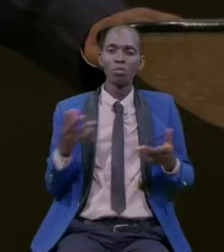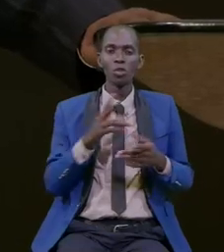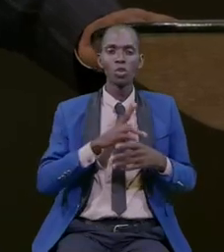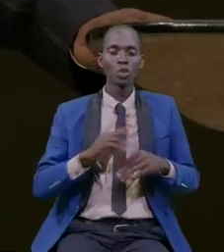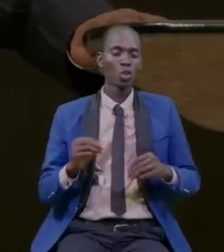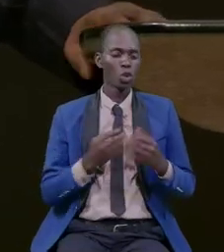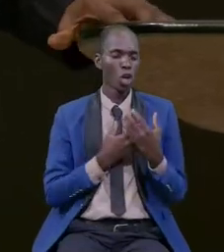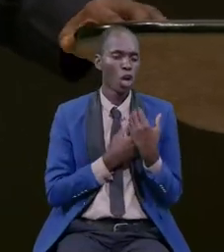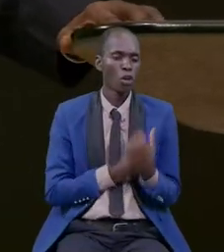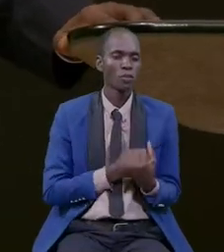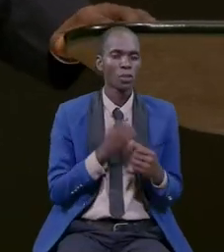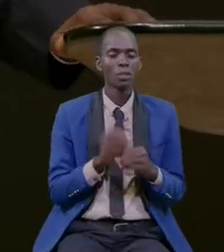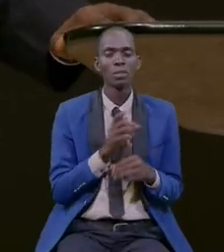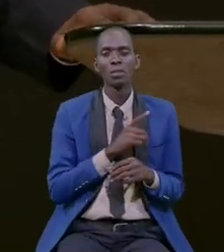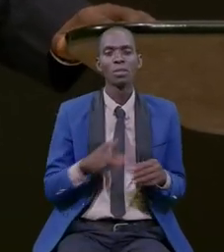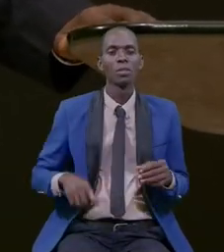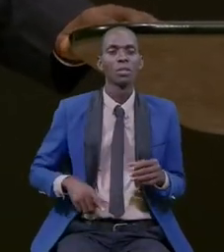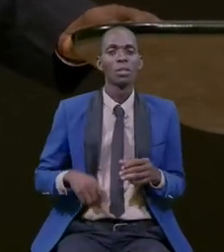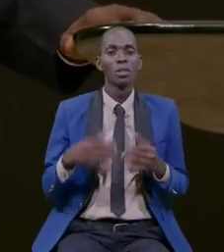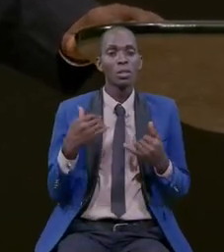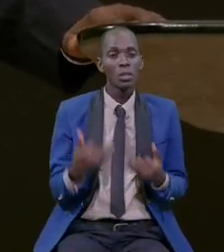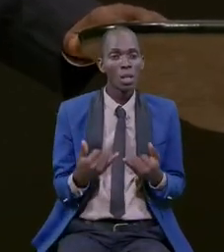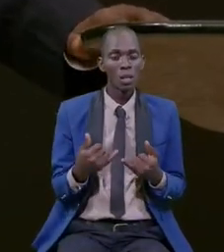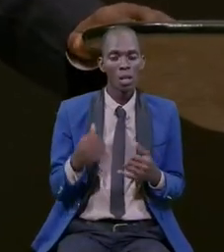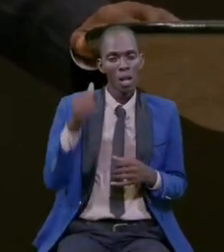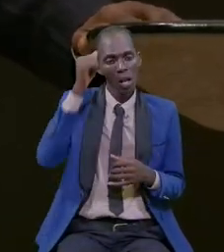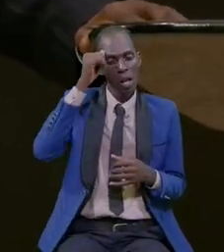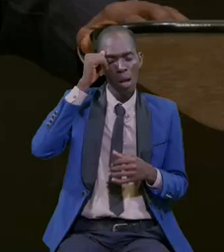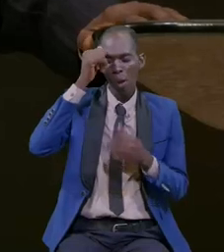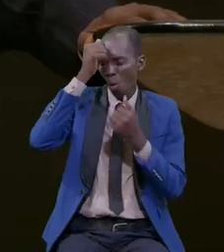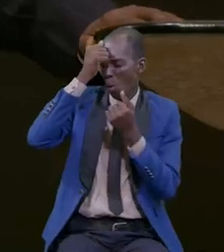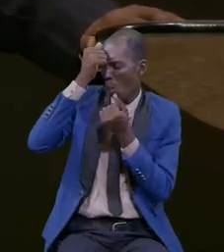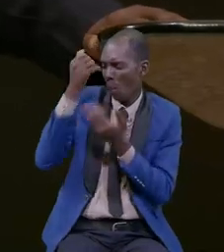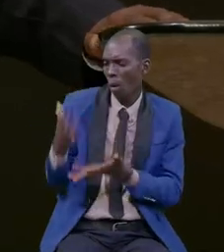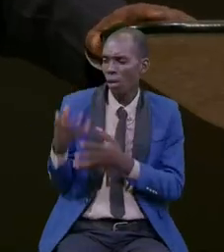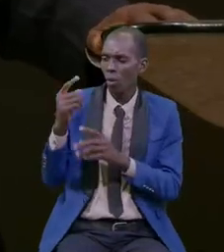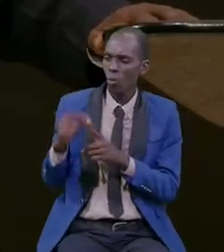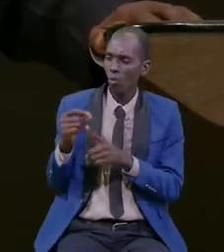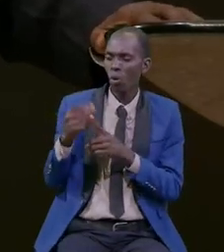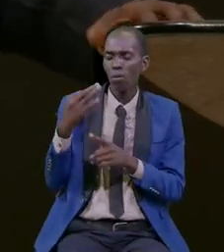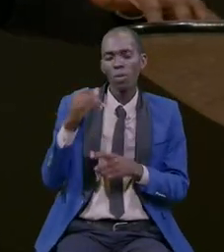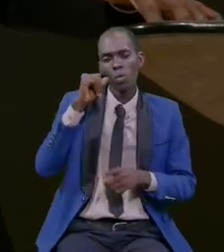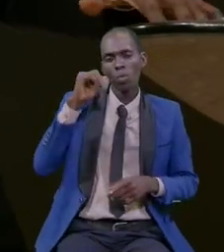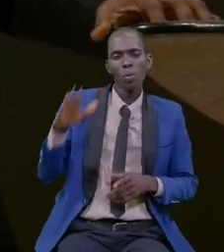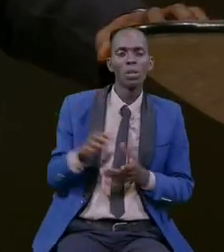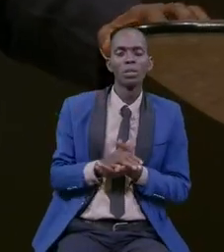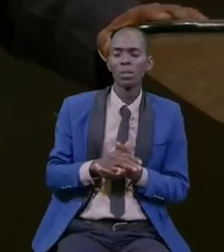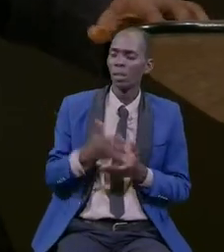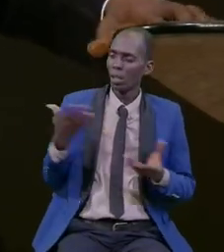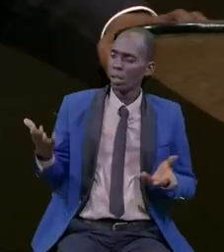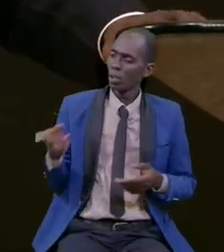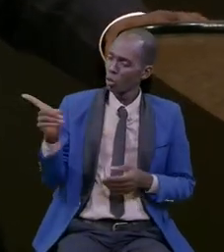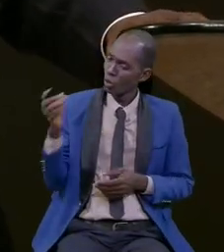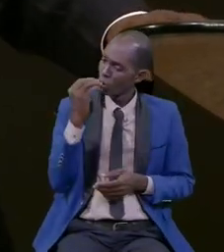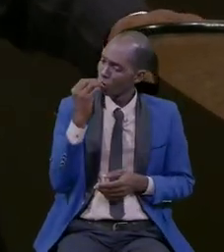soumettre à Dieu lui aussi il a cru à la parole de la femme parce qu'il a dit à Dieu c'est la femme que tu m'as donné qui m'en